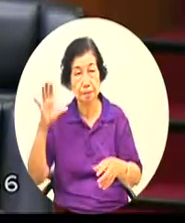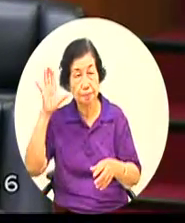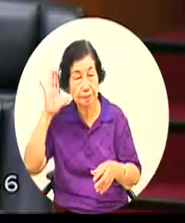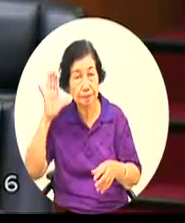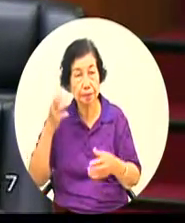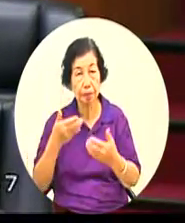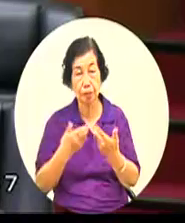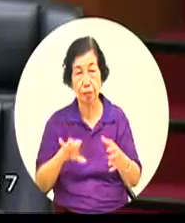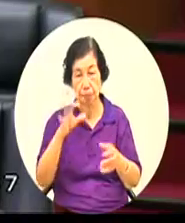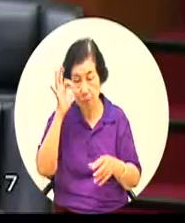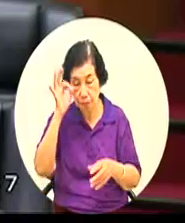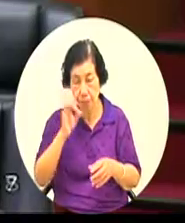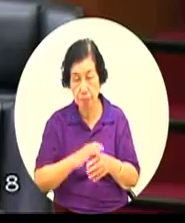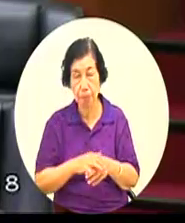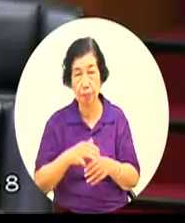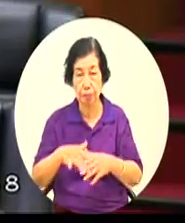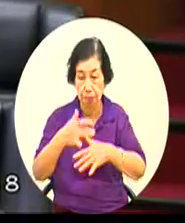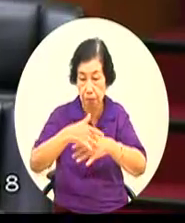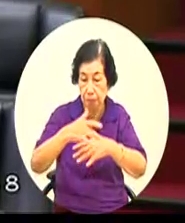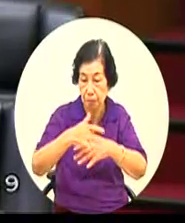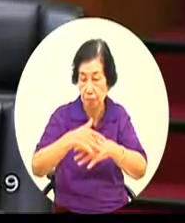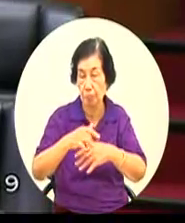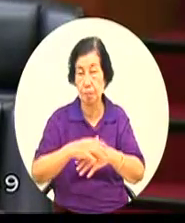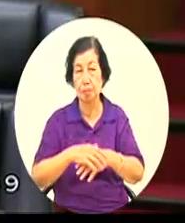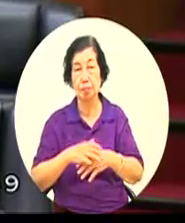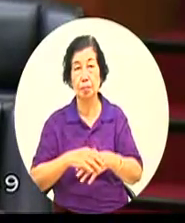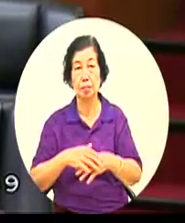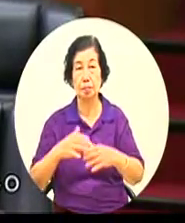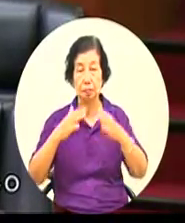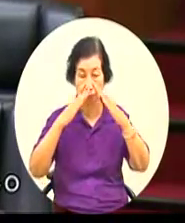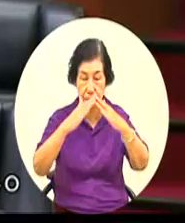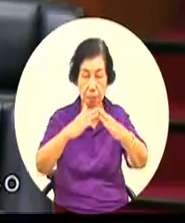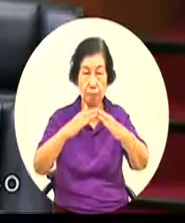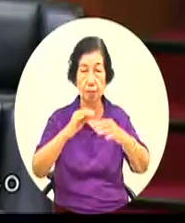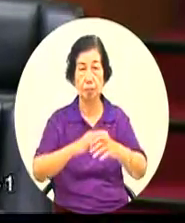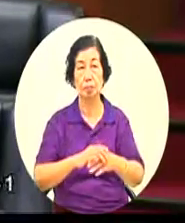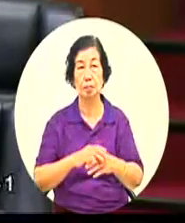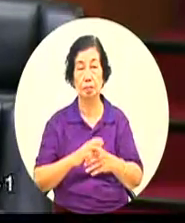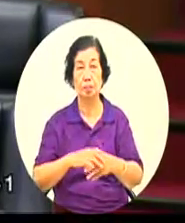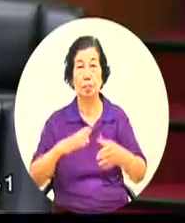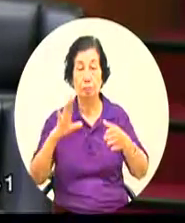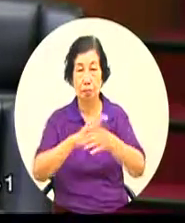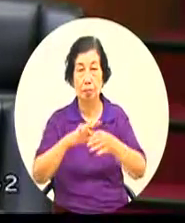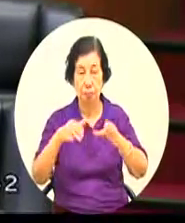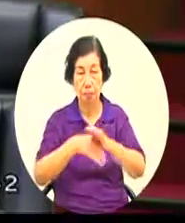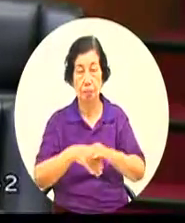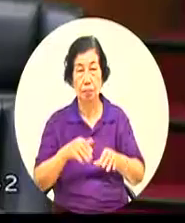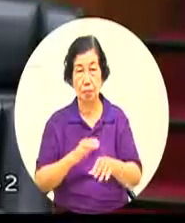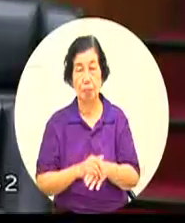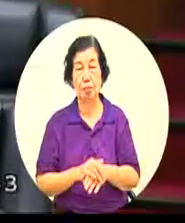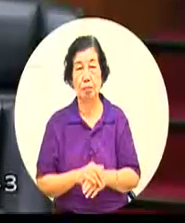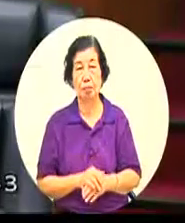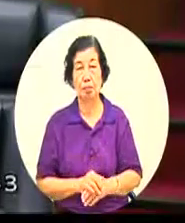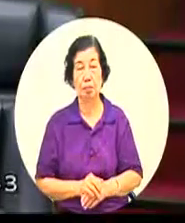接触都市的原住民，你就会知道该与不该做一个文化园区了哈。